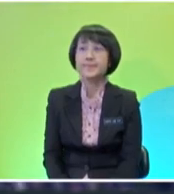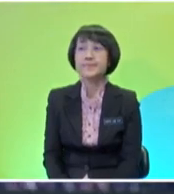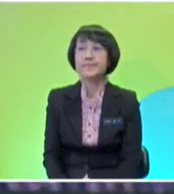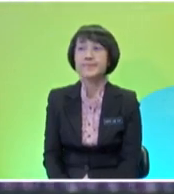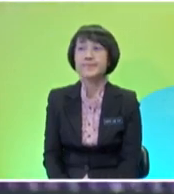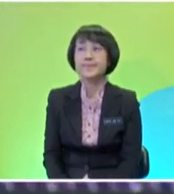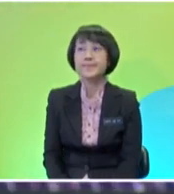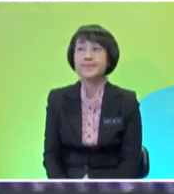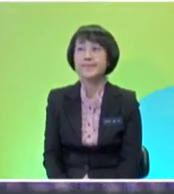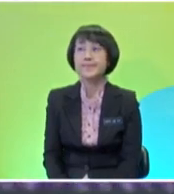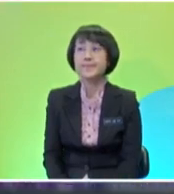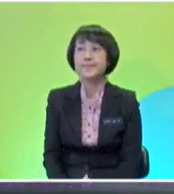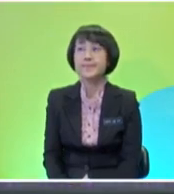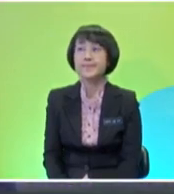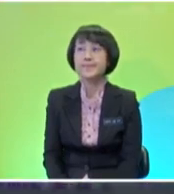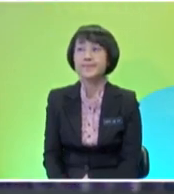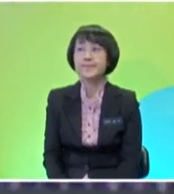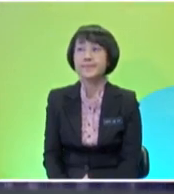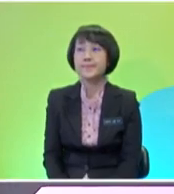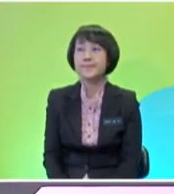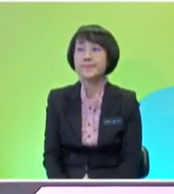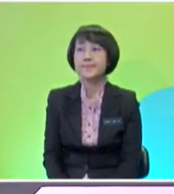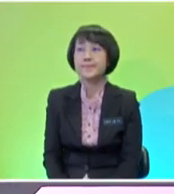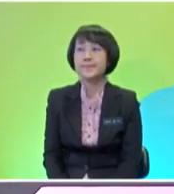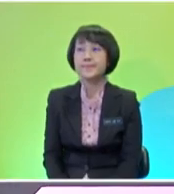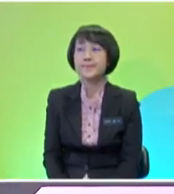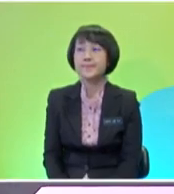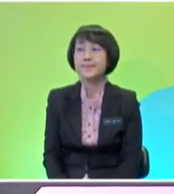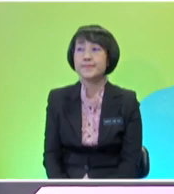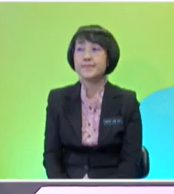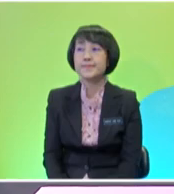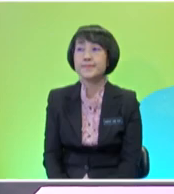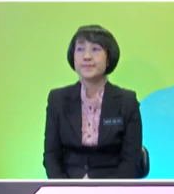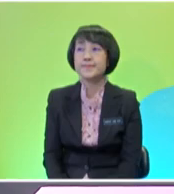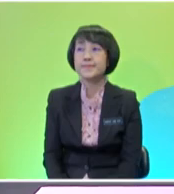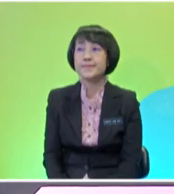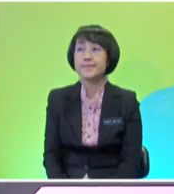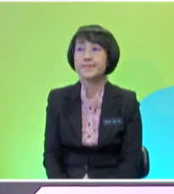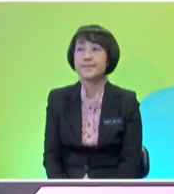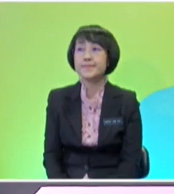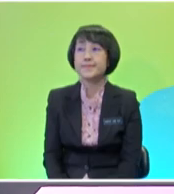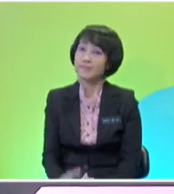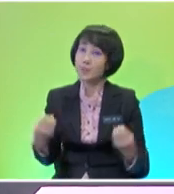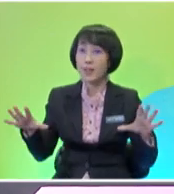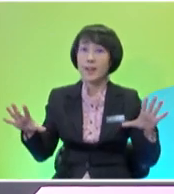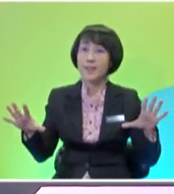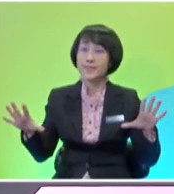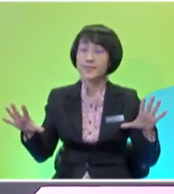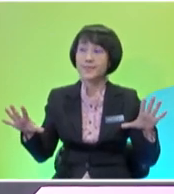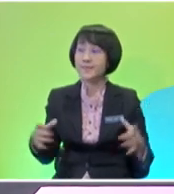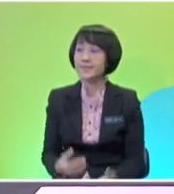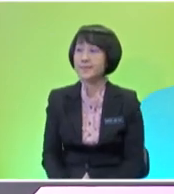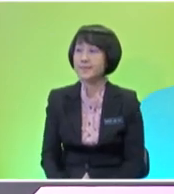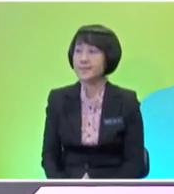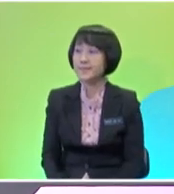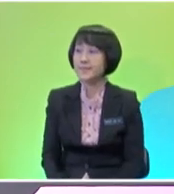Okey. Okey. Jadi kita lekatkan. Baik. Cikgu dah siap? Okey. Okey.